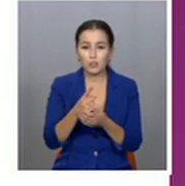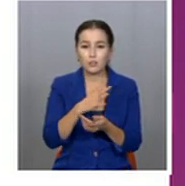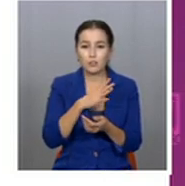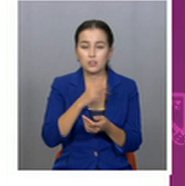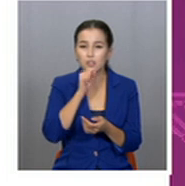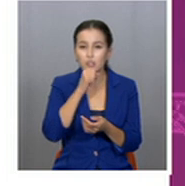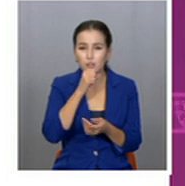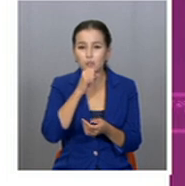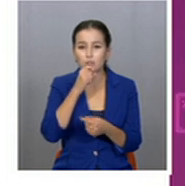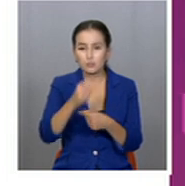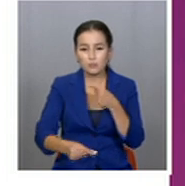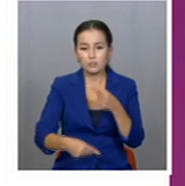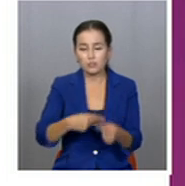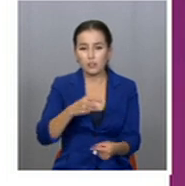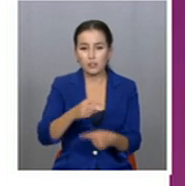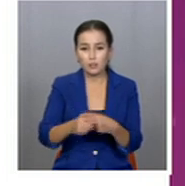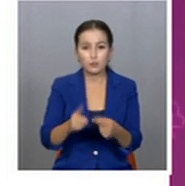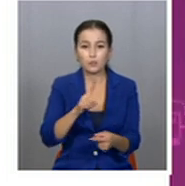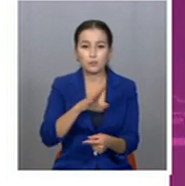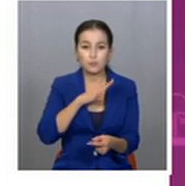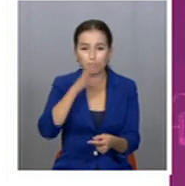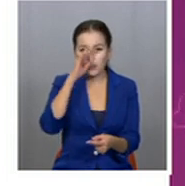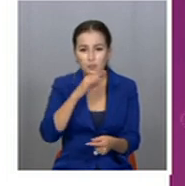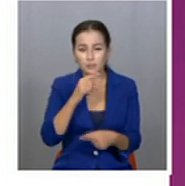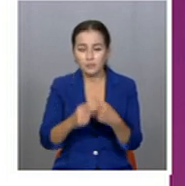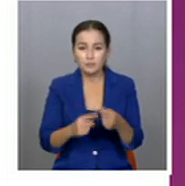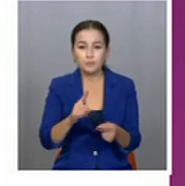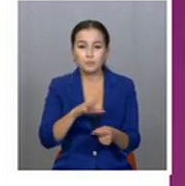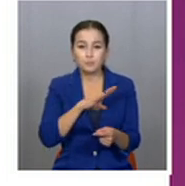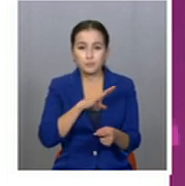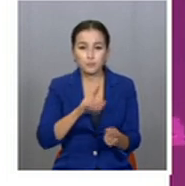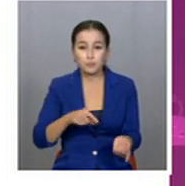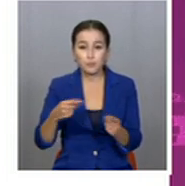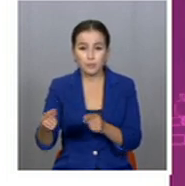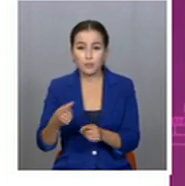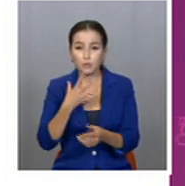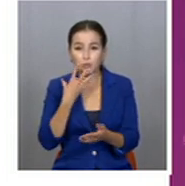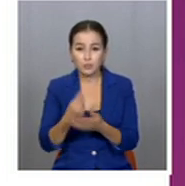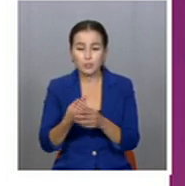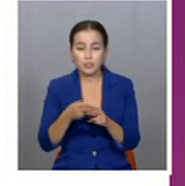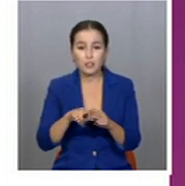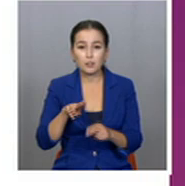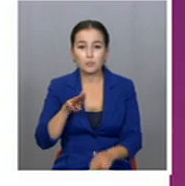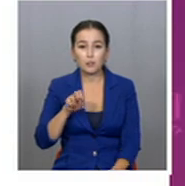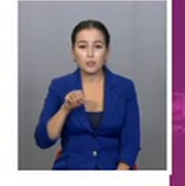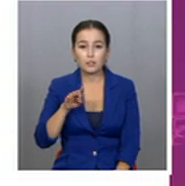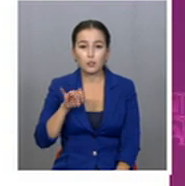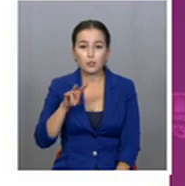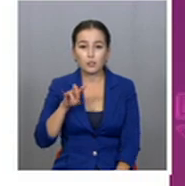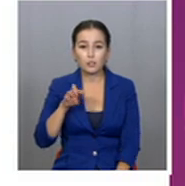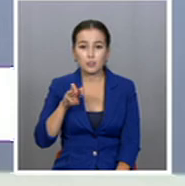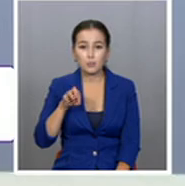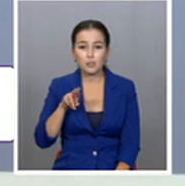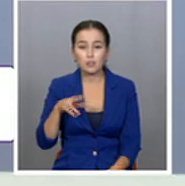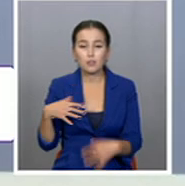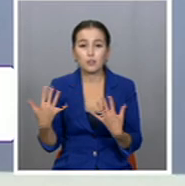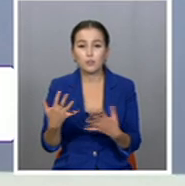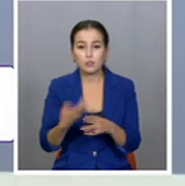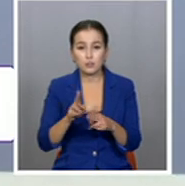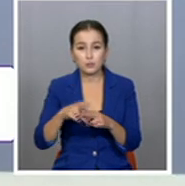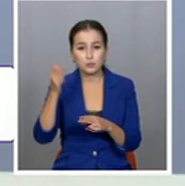негізделеді. Көшпелілердің әлеуметтік мәртебесі оның қандай патронимиясының дәрежесімен